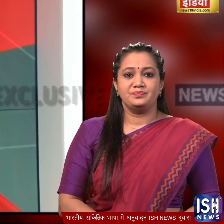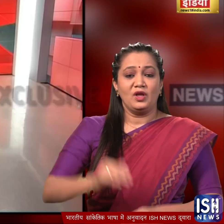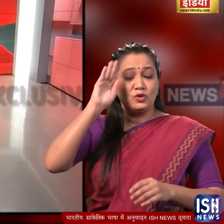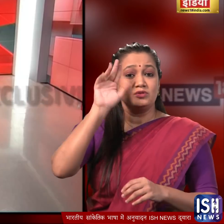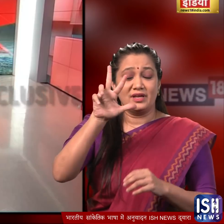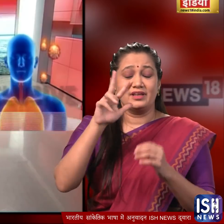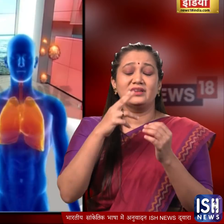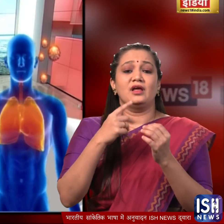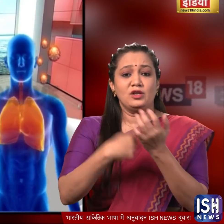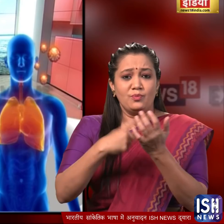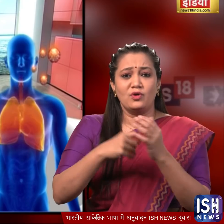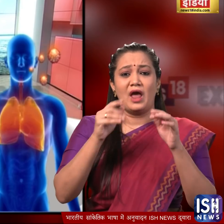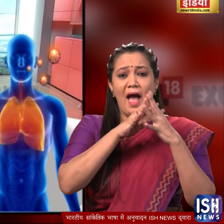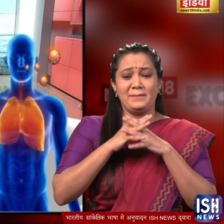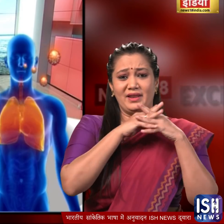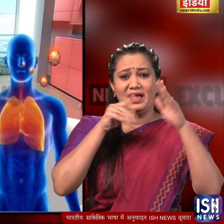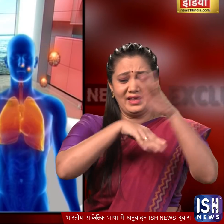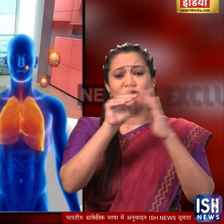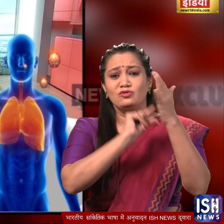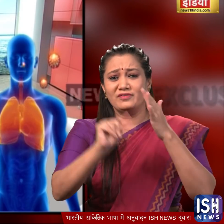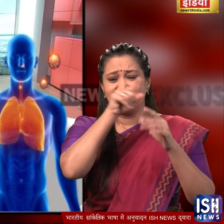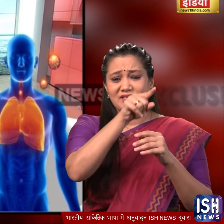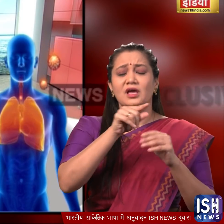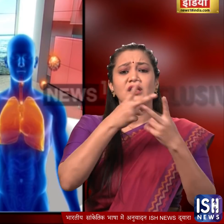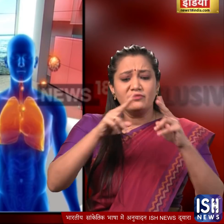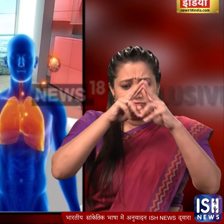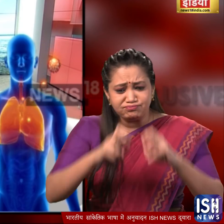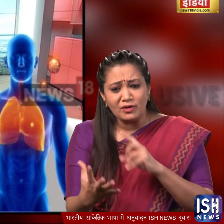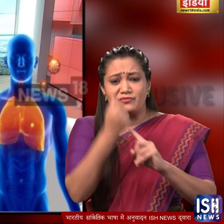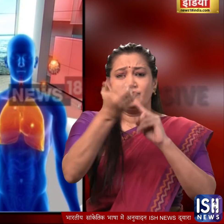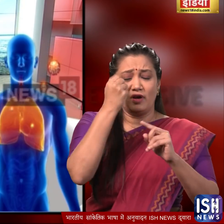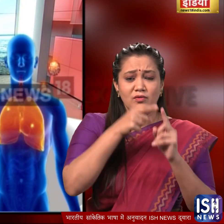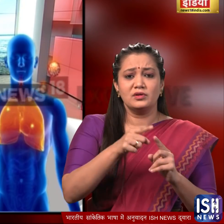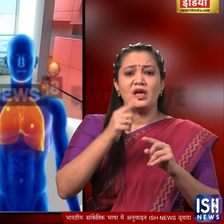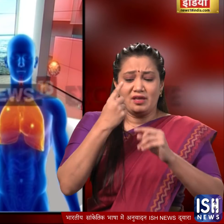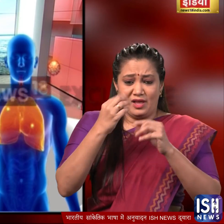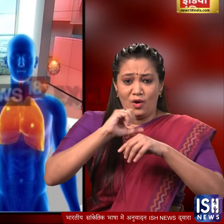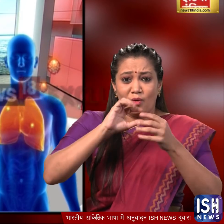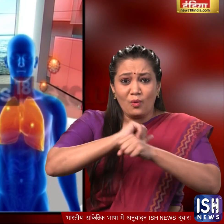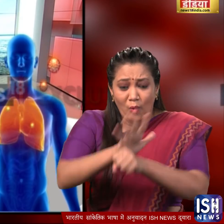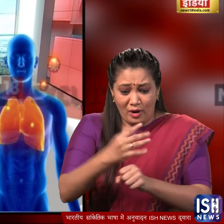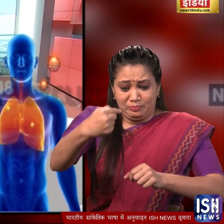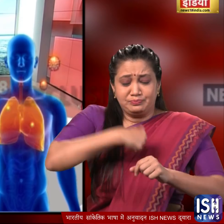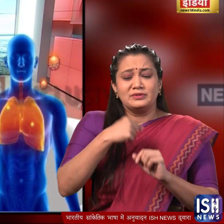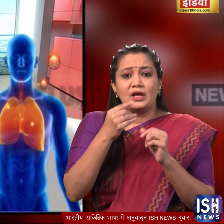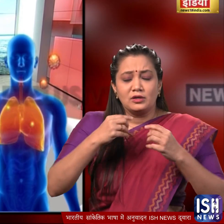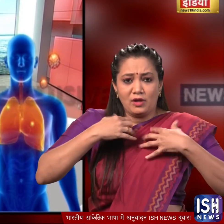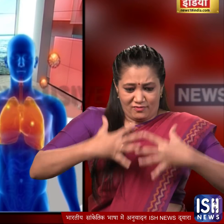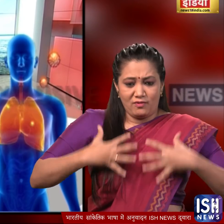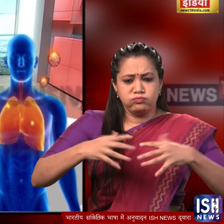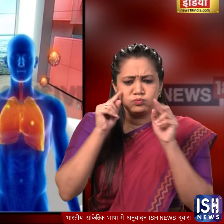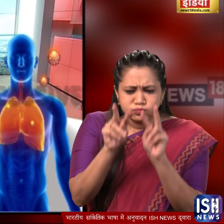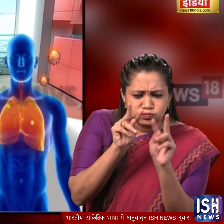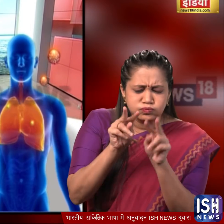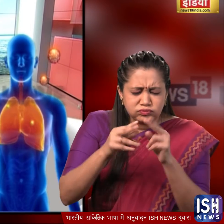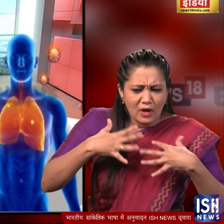News18.com की रिपोर्ट है कि अमेरिका की बॉस्टन यूनिवर्सिटी और कुछ दूसरे वैज्ञानिकों ने कोरोना के हमले के 1 घंटे बाद से फेफड़ों पर नजर रखनी शुरू